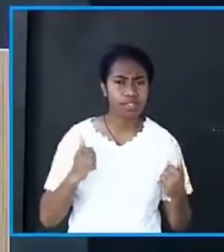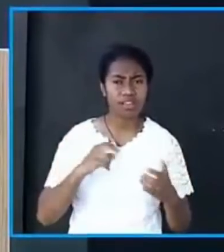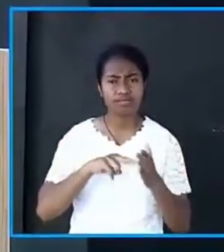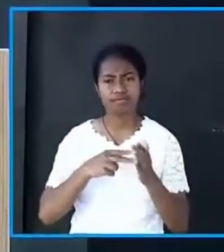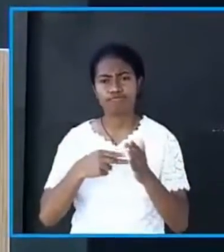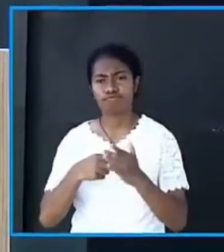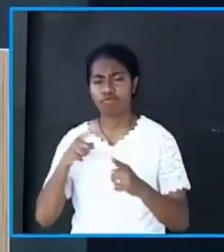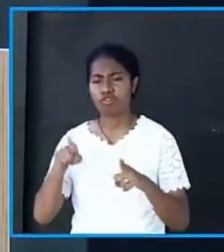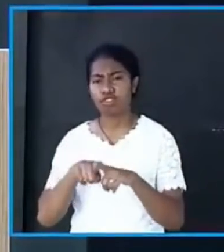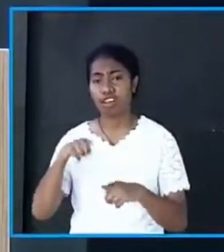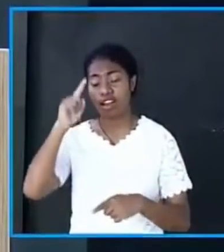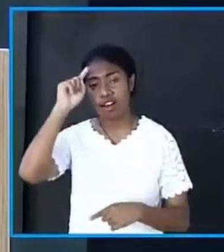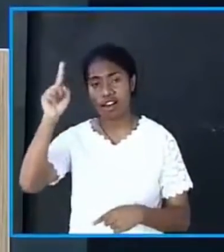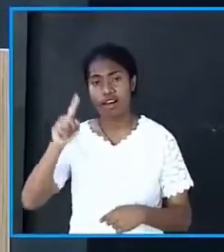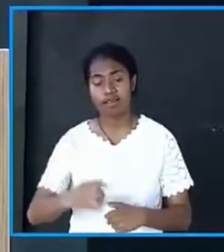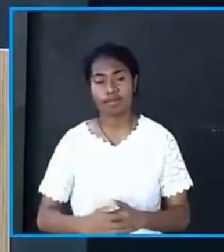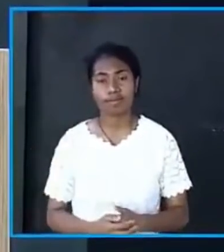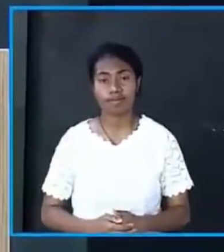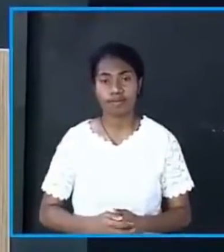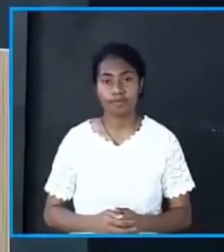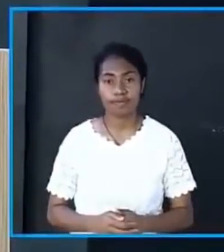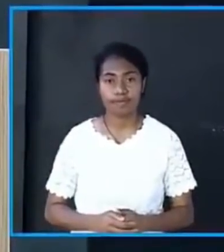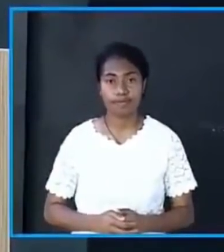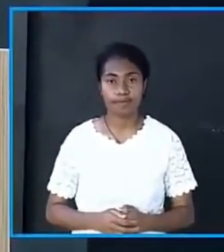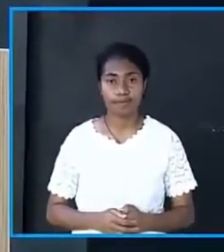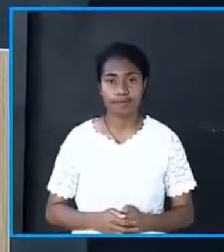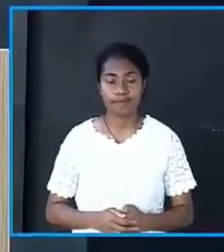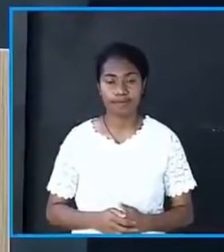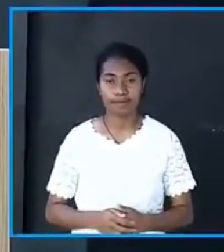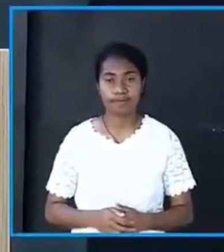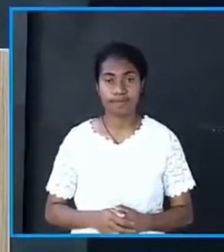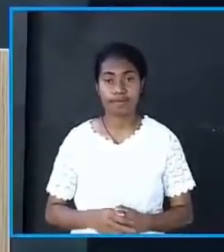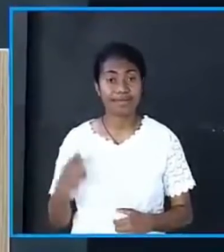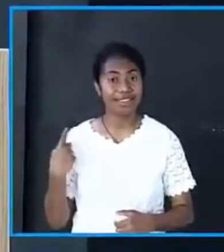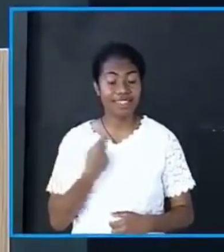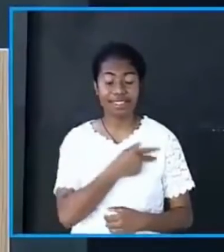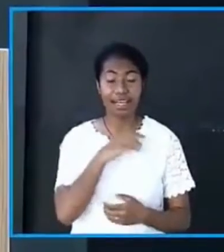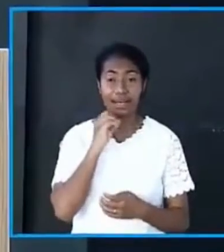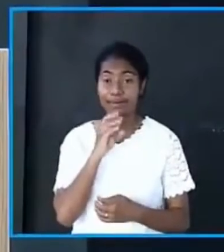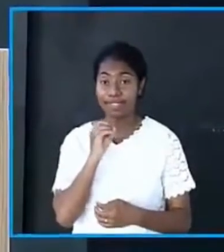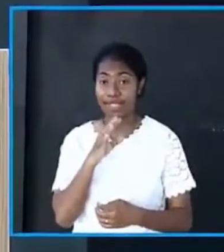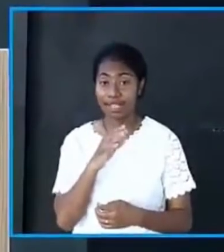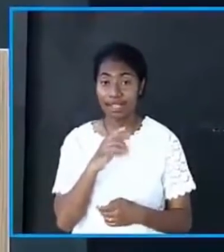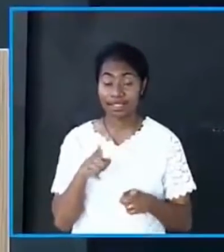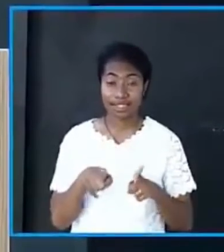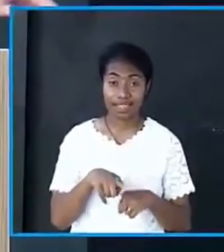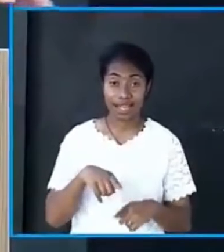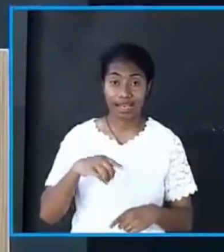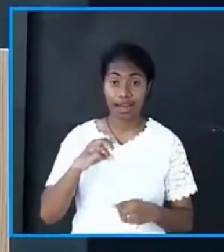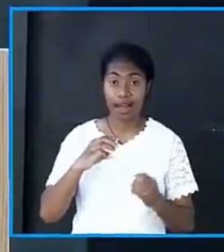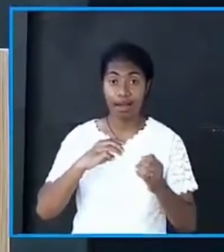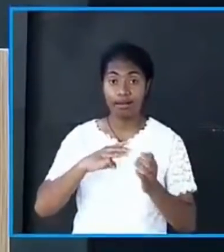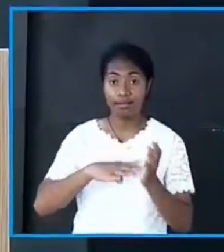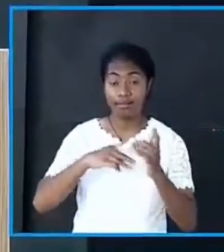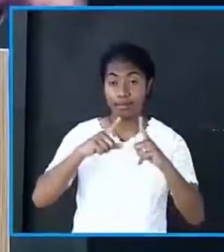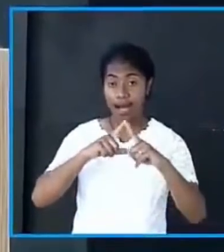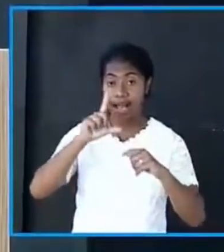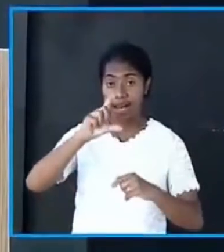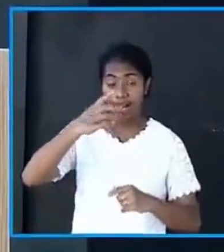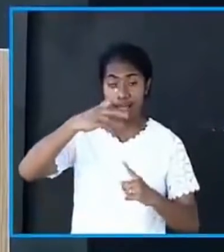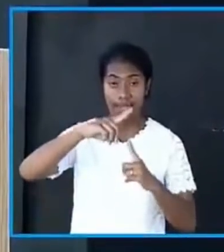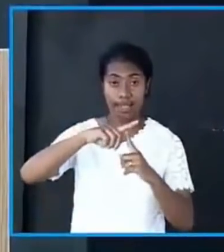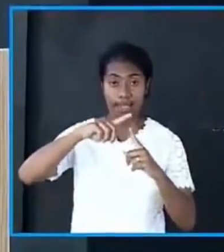Allah Ayo kita bicara diluar malaikat dalam konteks penciptaan